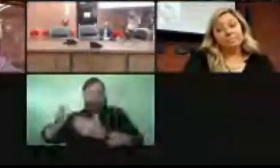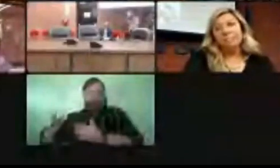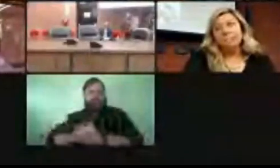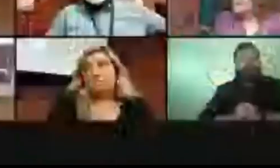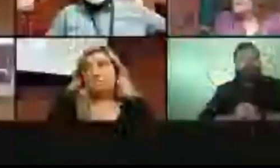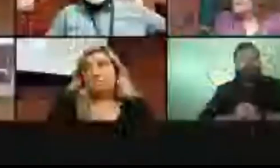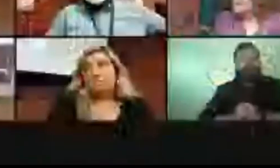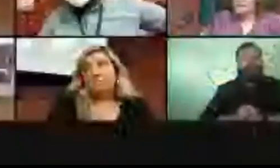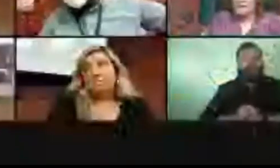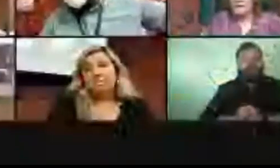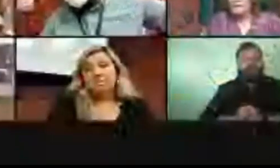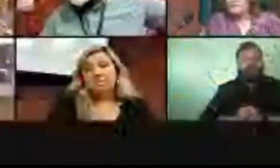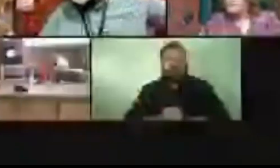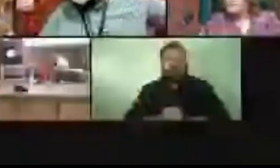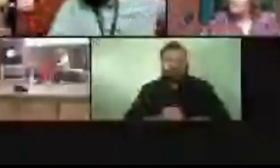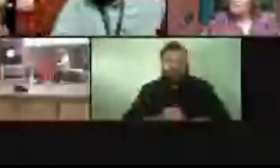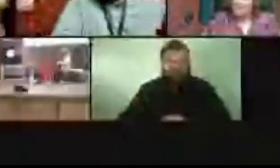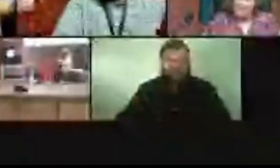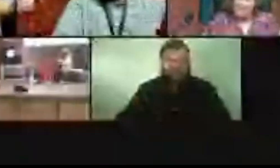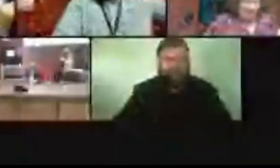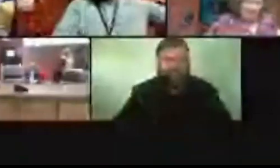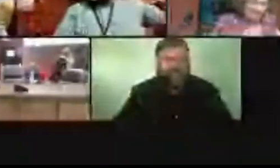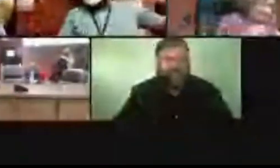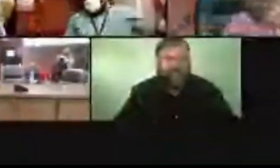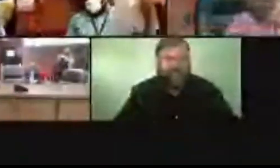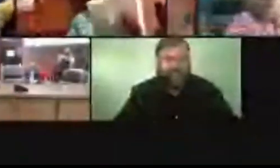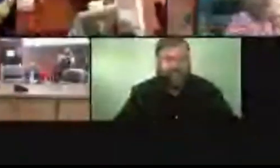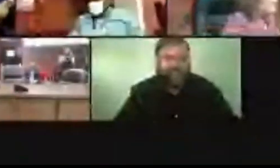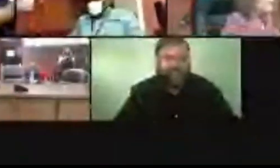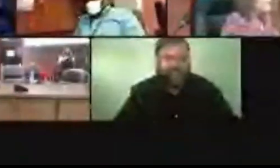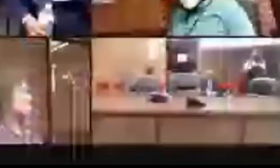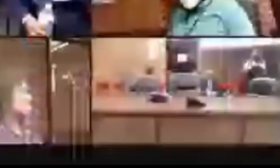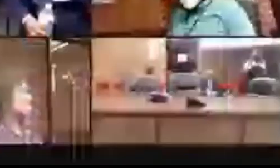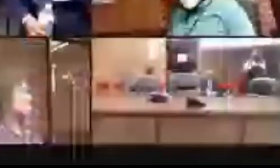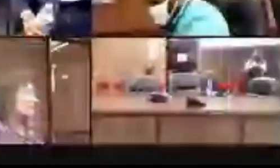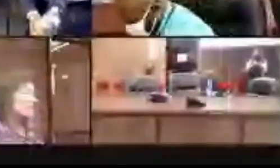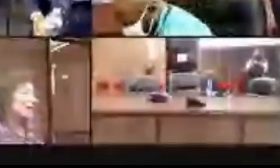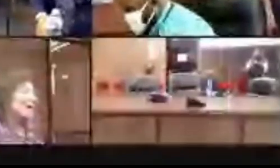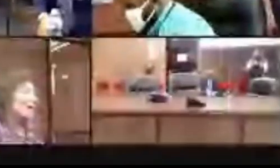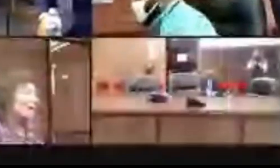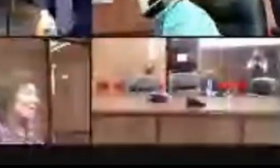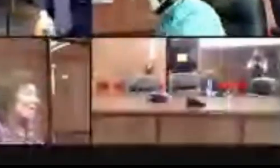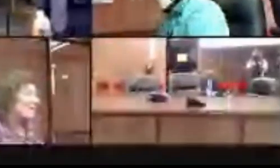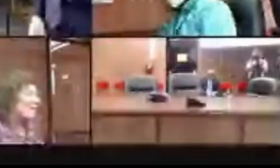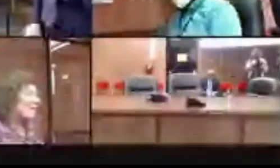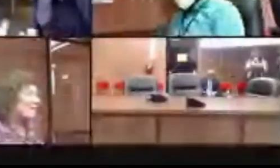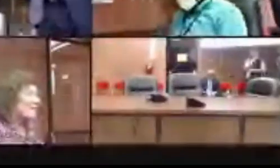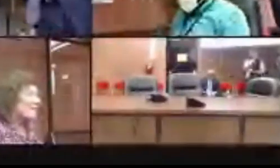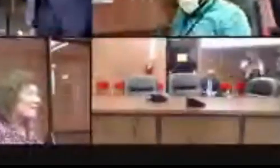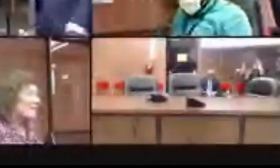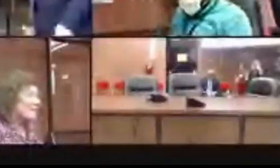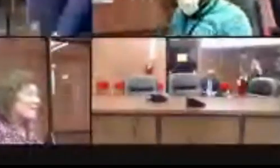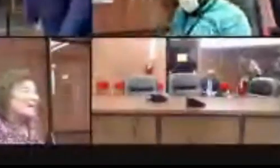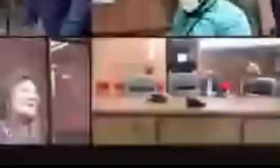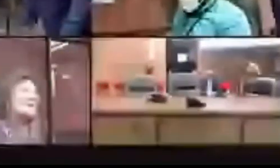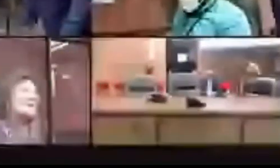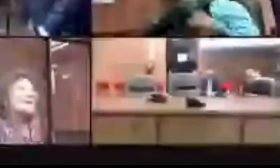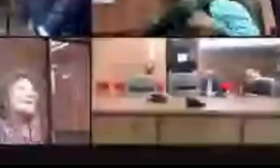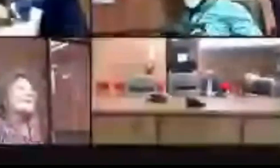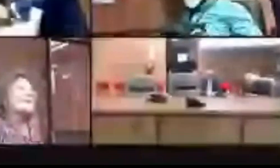tutafungua shule na tunafurahia mkutano wetu wa leo. Asanteni.